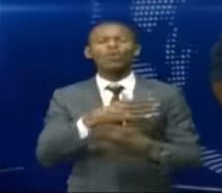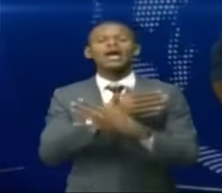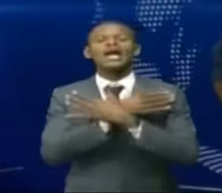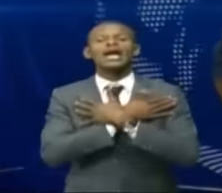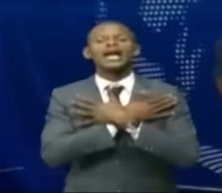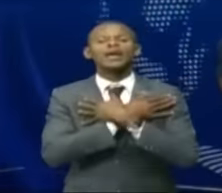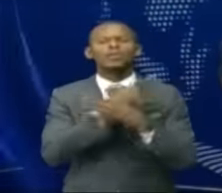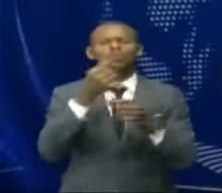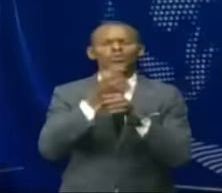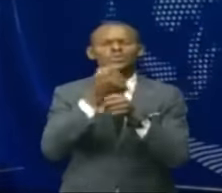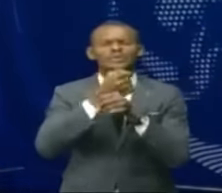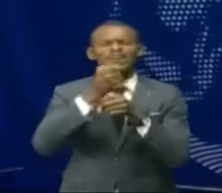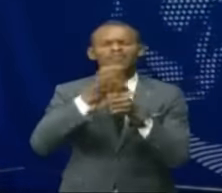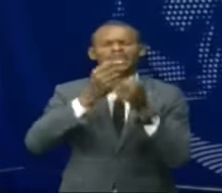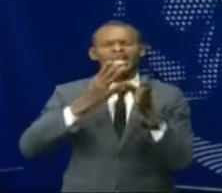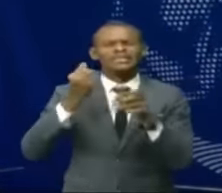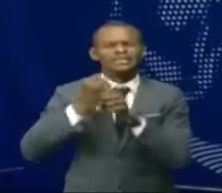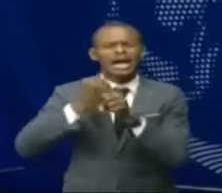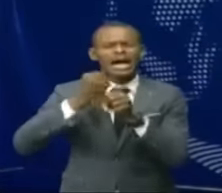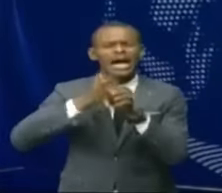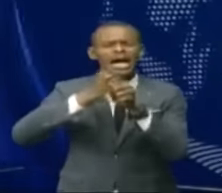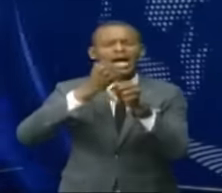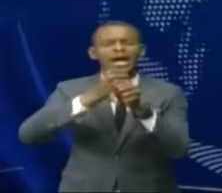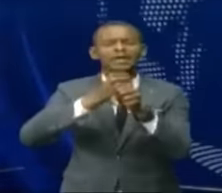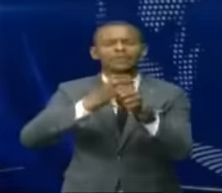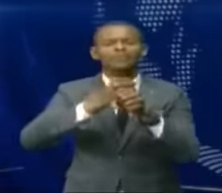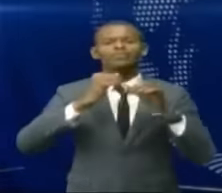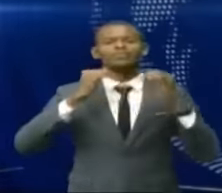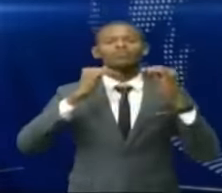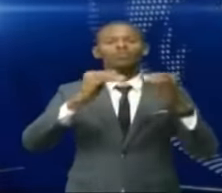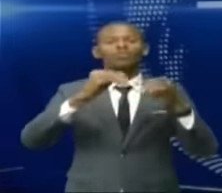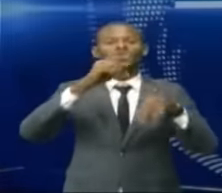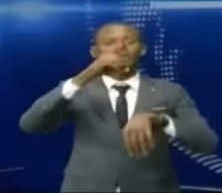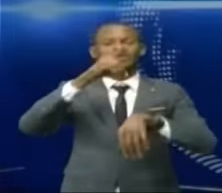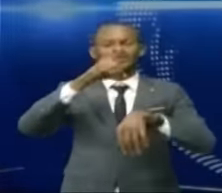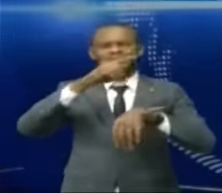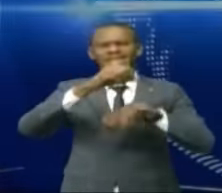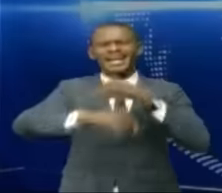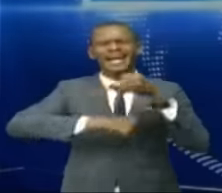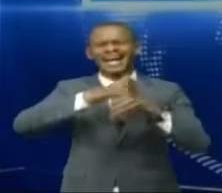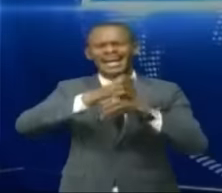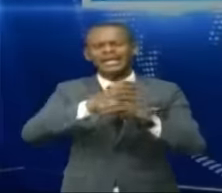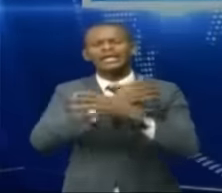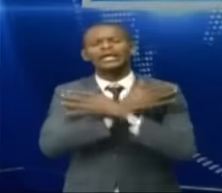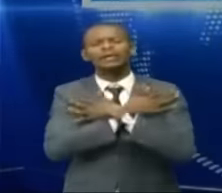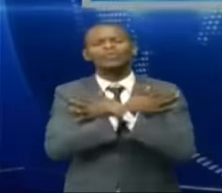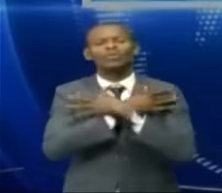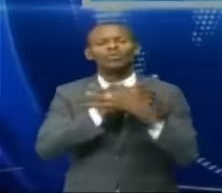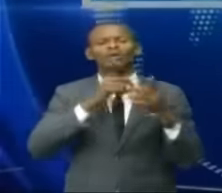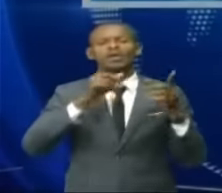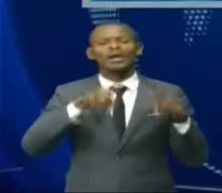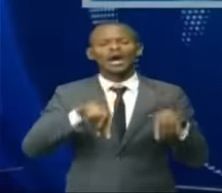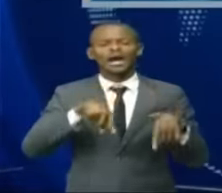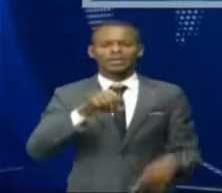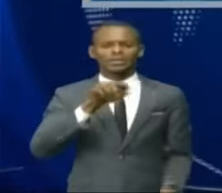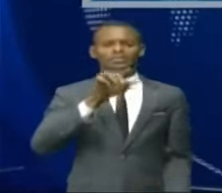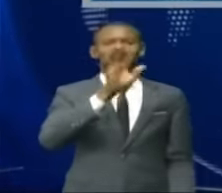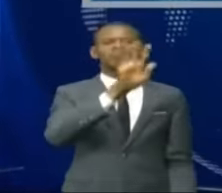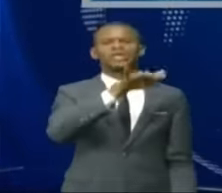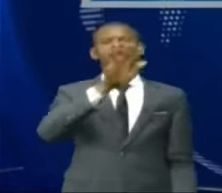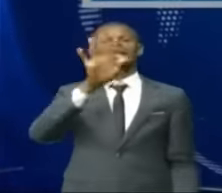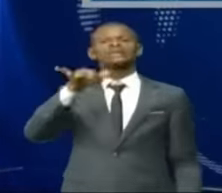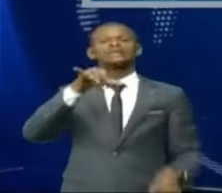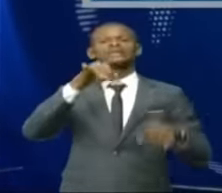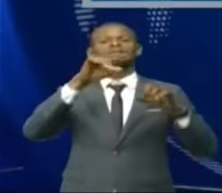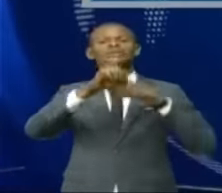anciens parlementaires était également abordé. La plénière a voté à l'unanimité cette proposition de loi ainsi que celle sur